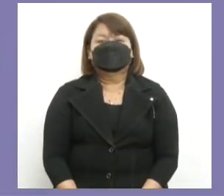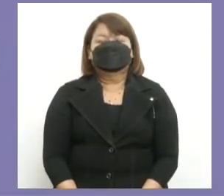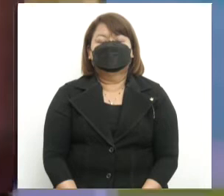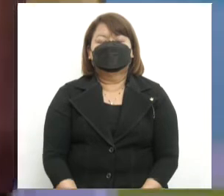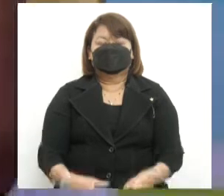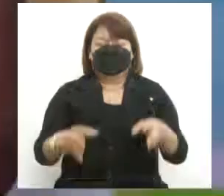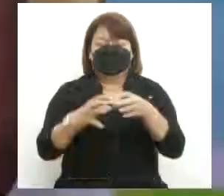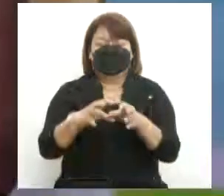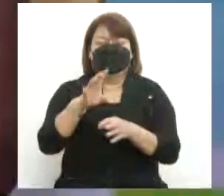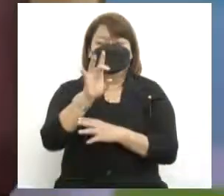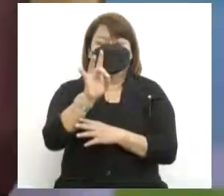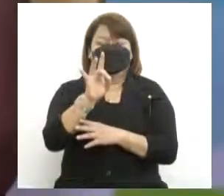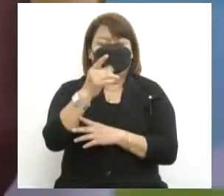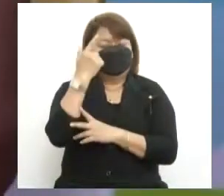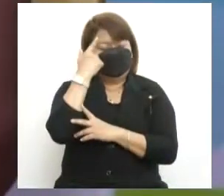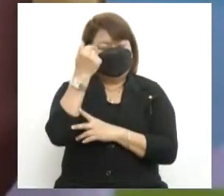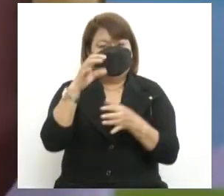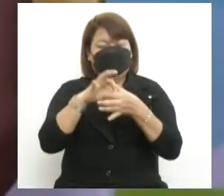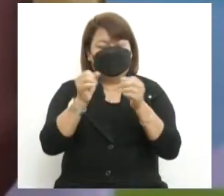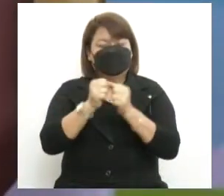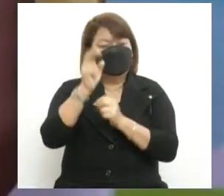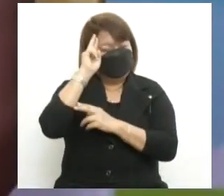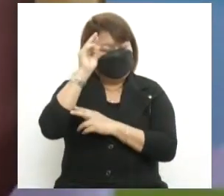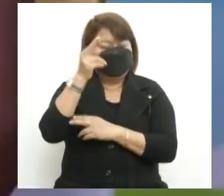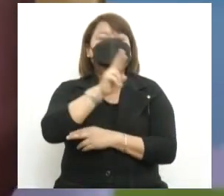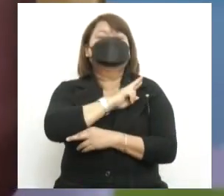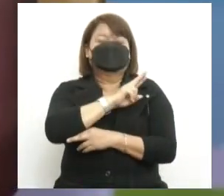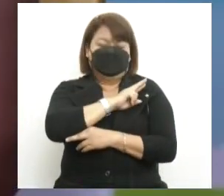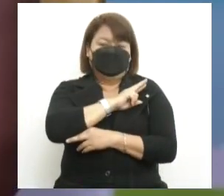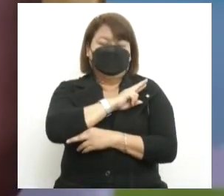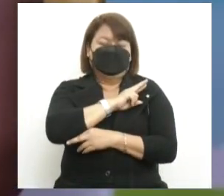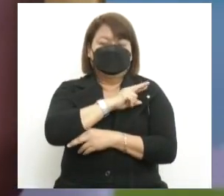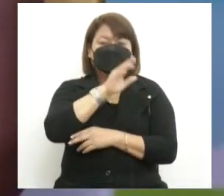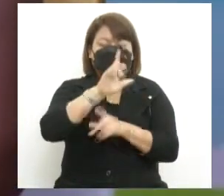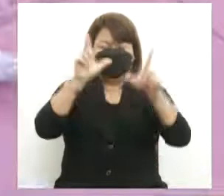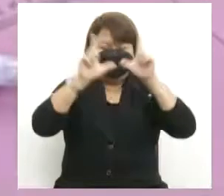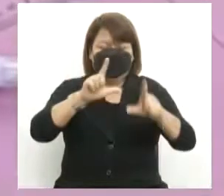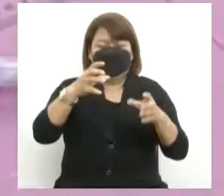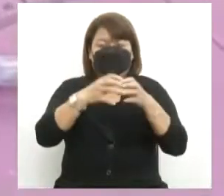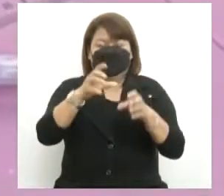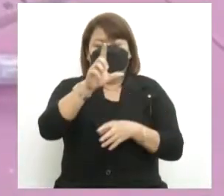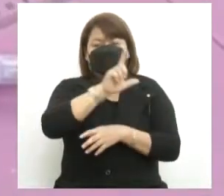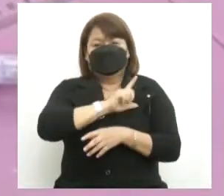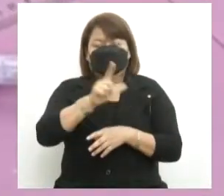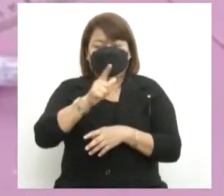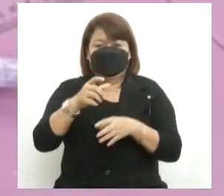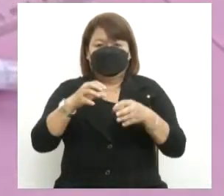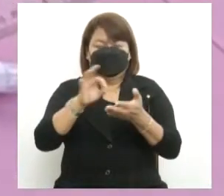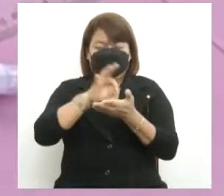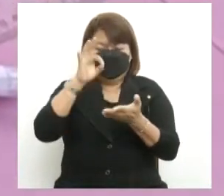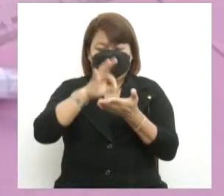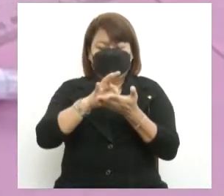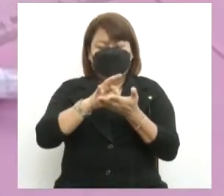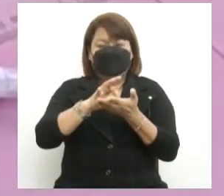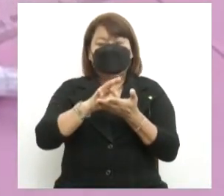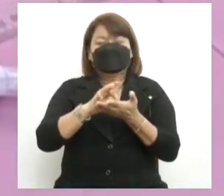กลุ่มที่8ปัญญาด้านการรู้จักตนเองลักษณะของนักเรียนกลุ่มนี้เนี่ยจะค่อนข้างชอบจดบันทึกเพราะฉะ